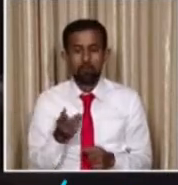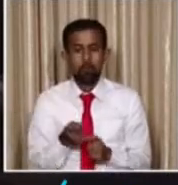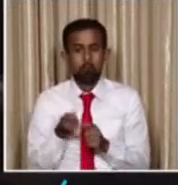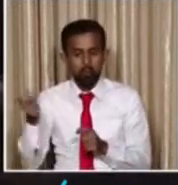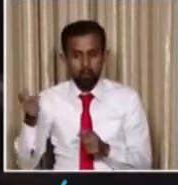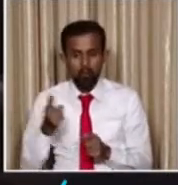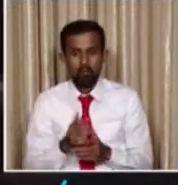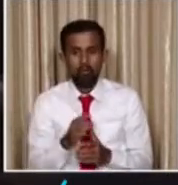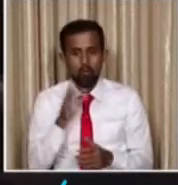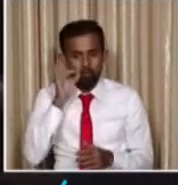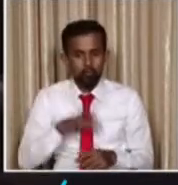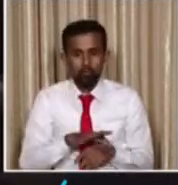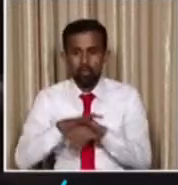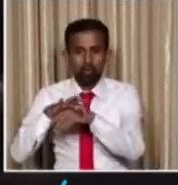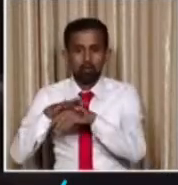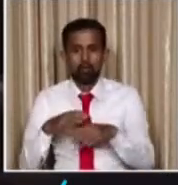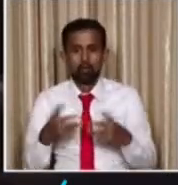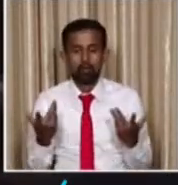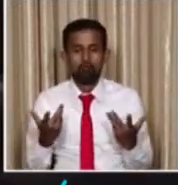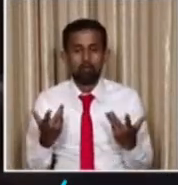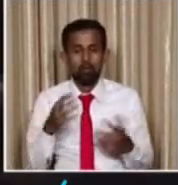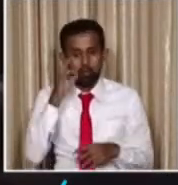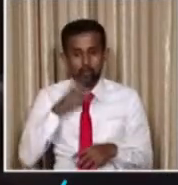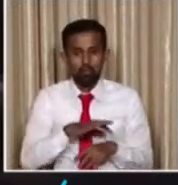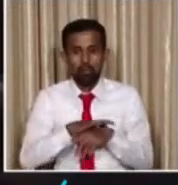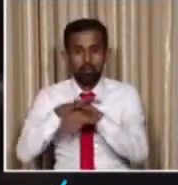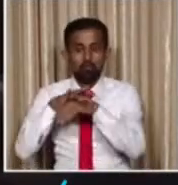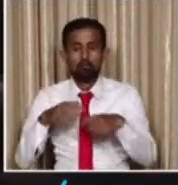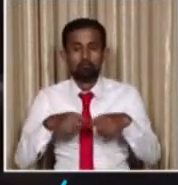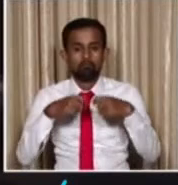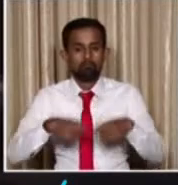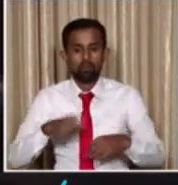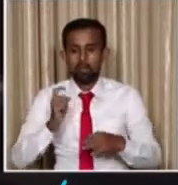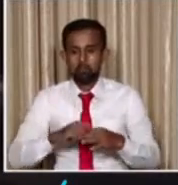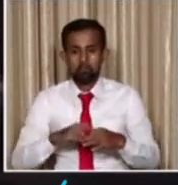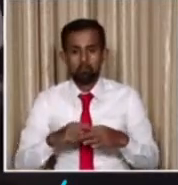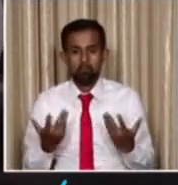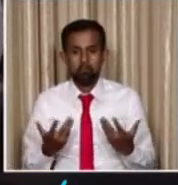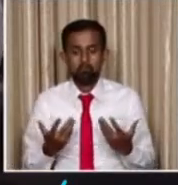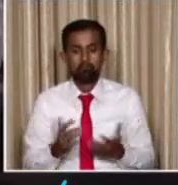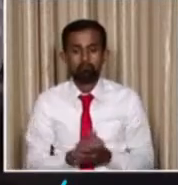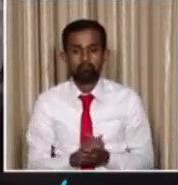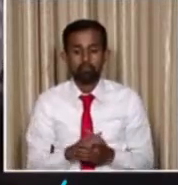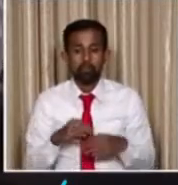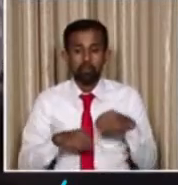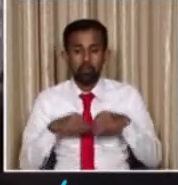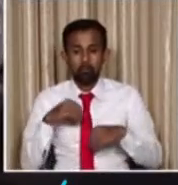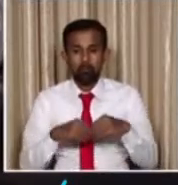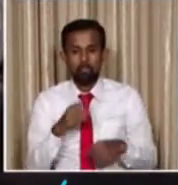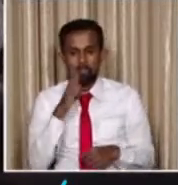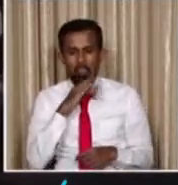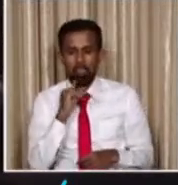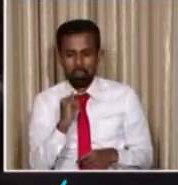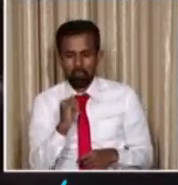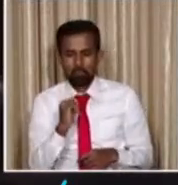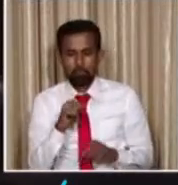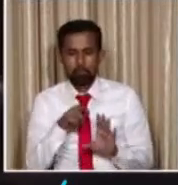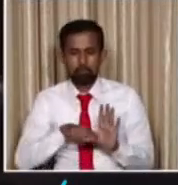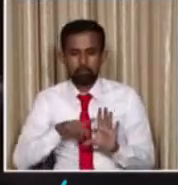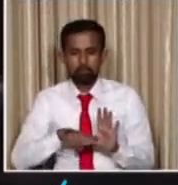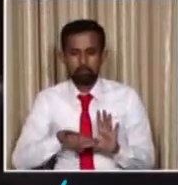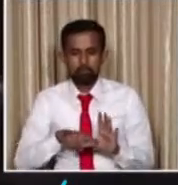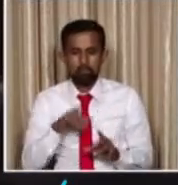ගෙවන්නේ ඒකට. පුතා අරන් යන්න නෙමෙයි. පුතා අරන් යන්නේ ඒකේ වියදම් ප්‍රශ්නේ නෙමෙයි මෙතන තියෙන්නේ. ඒ දේශපාලන කැත සදාචාර